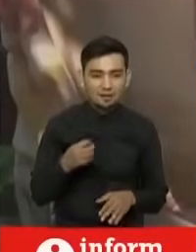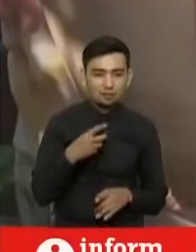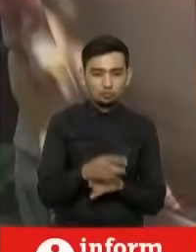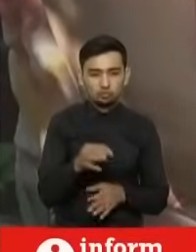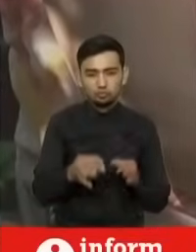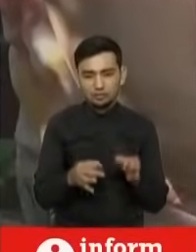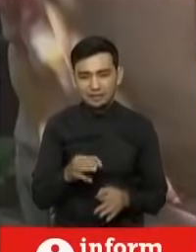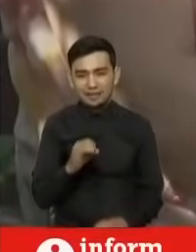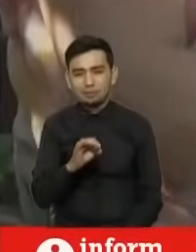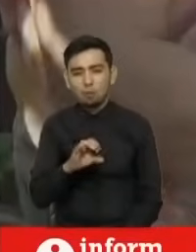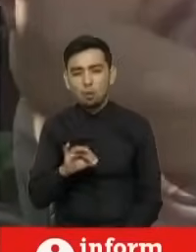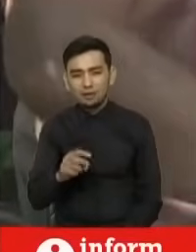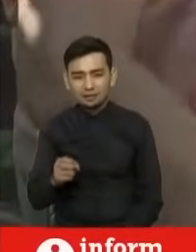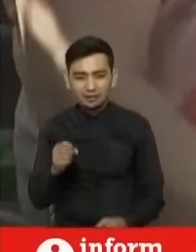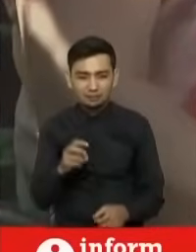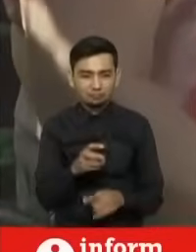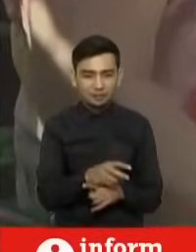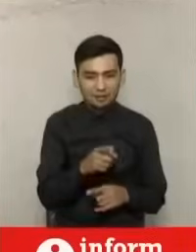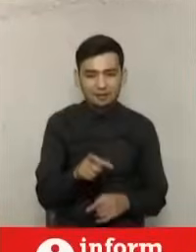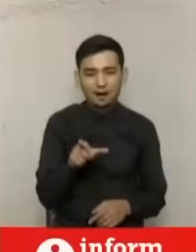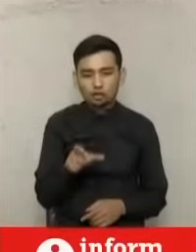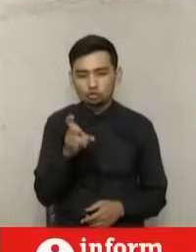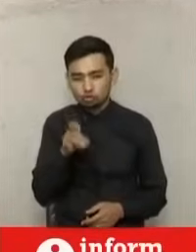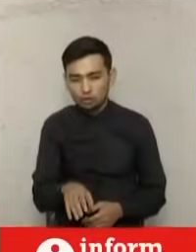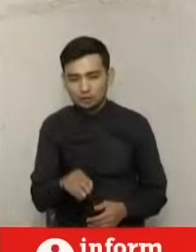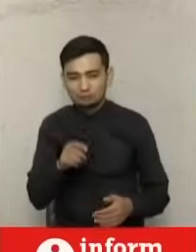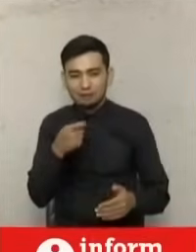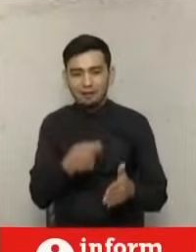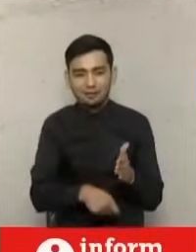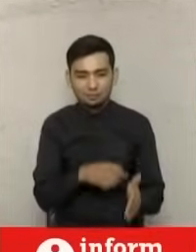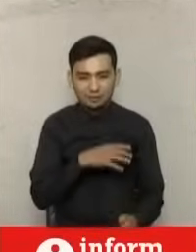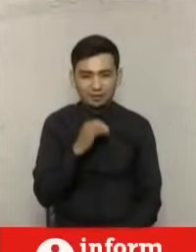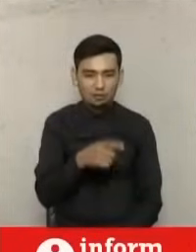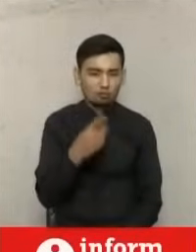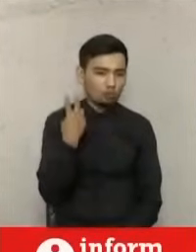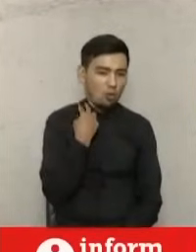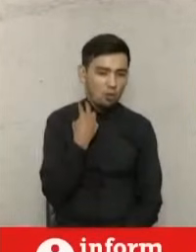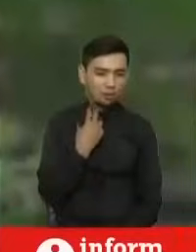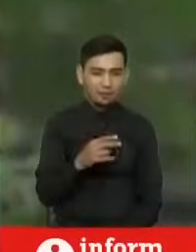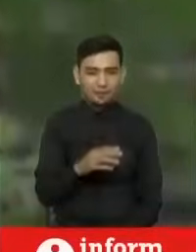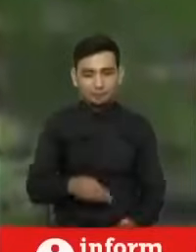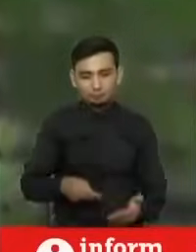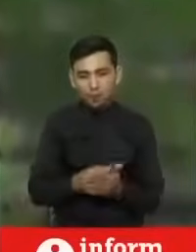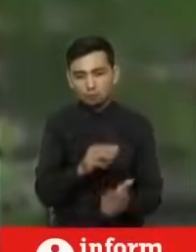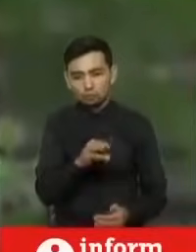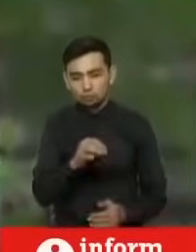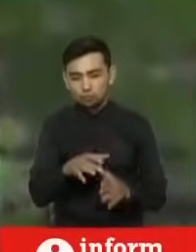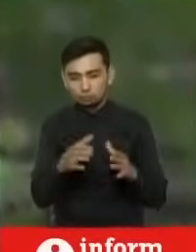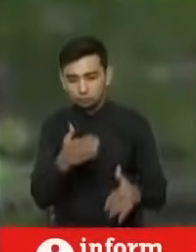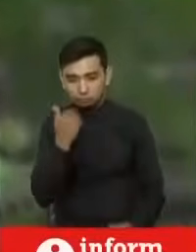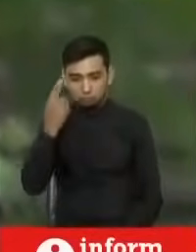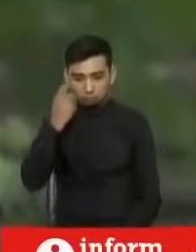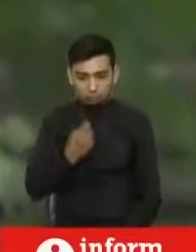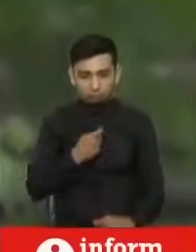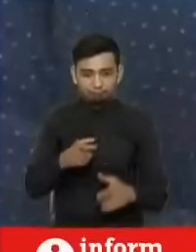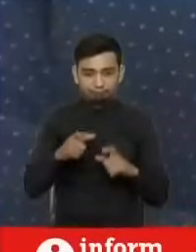судебному исполнителю. Тогда и выяснилось, что на карточные счета наложены аресты якобы из-за долгов за вывоз мусора. Никаких уведомлений не было, говорят